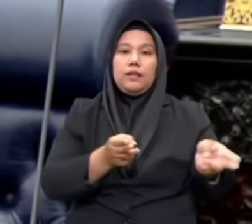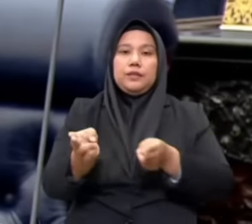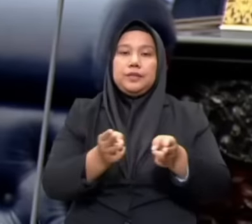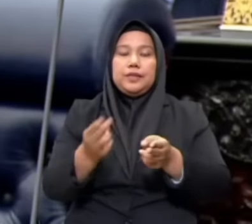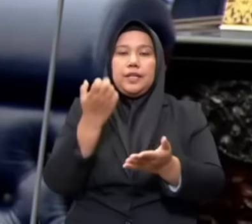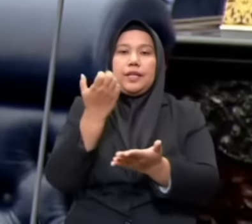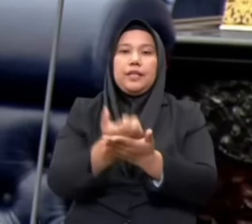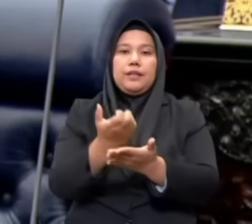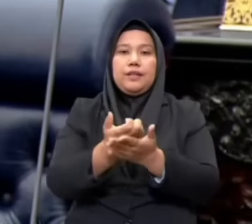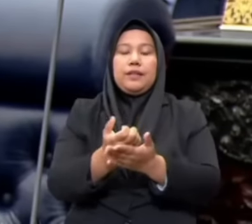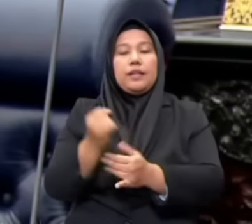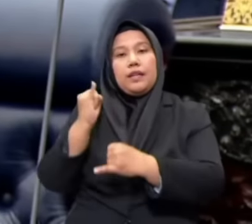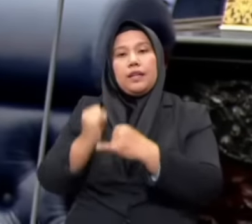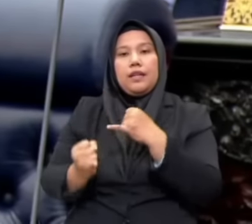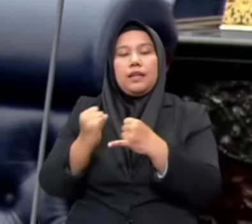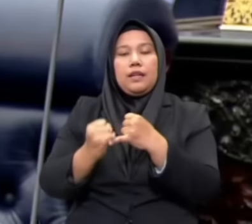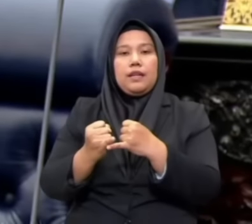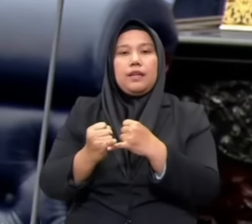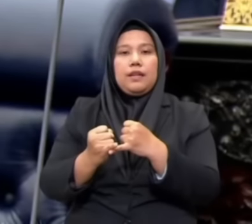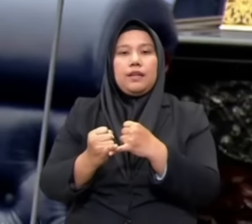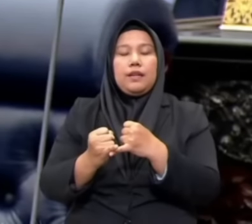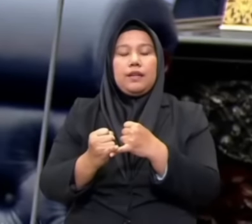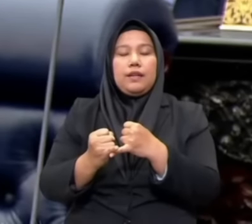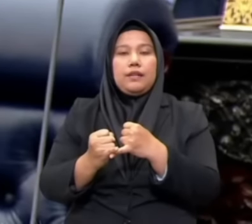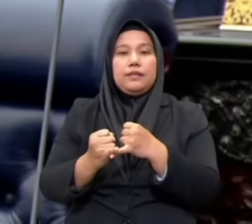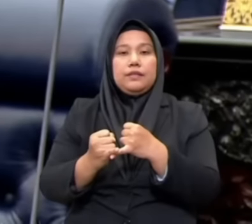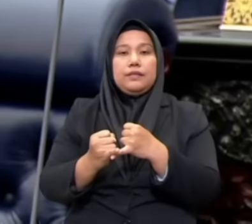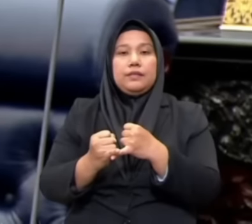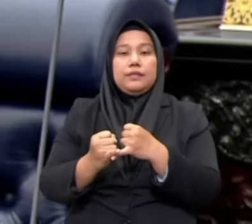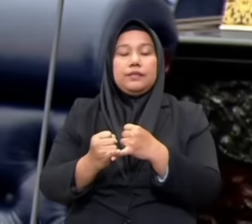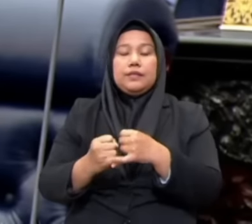ekonomi mereka. Yang akhirnya, Tuan Yang Pertua, saya sokong